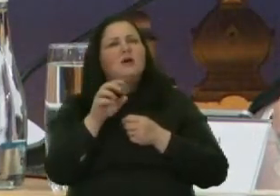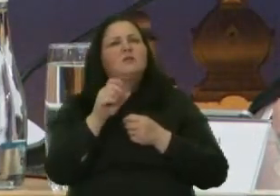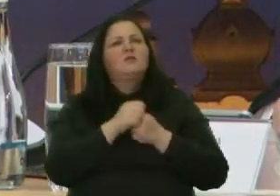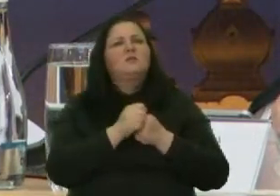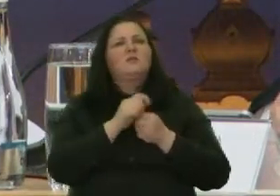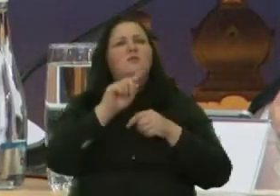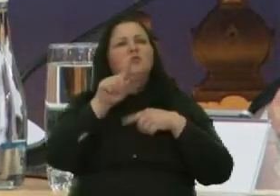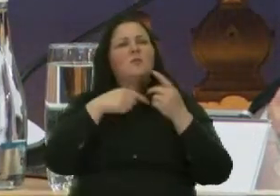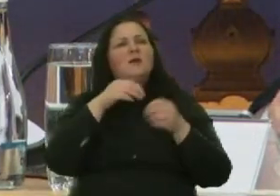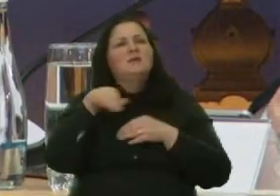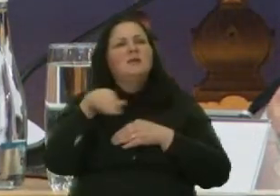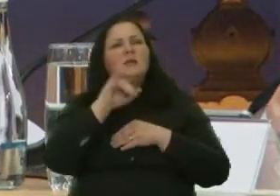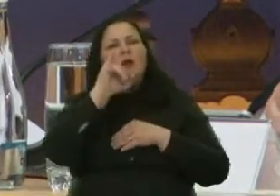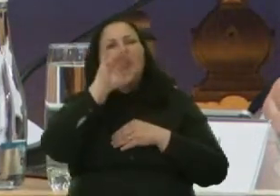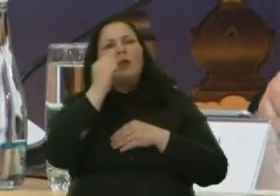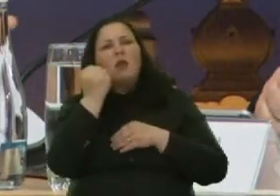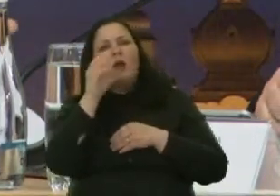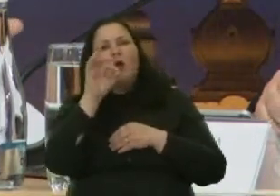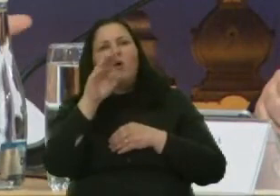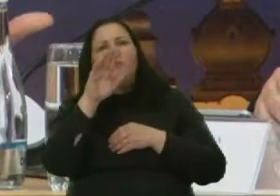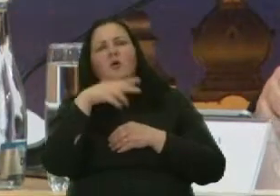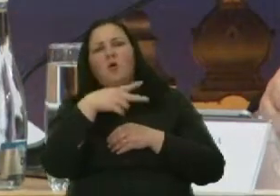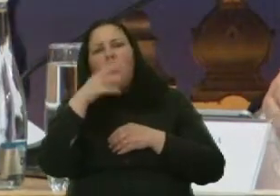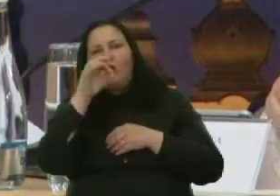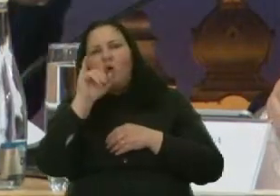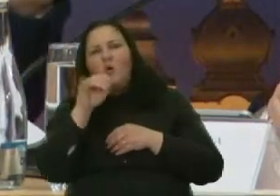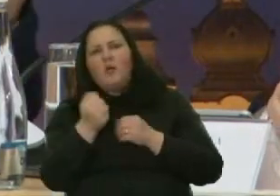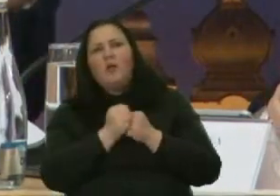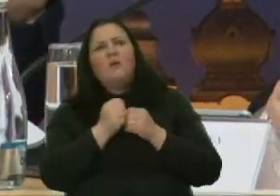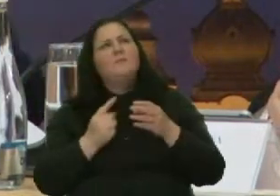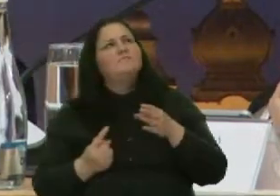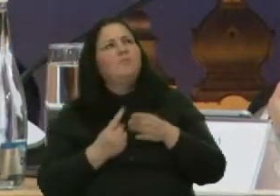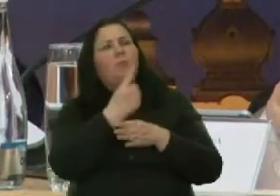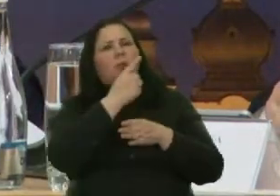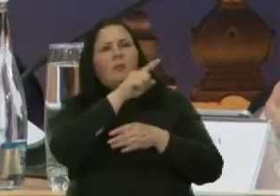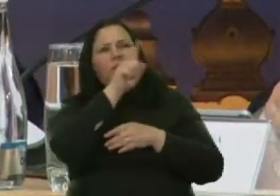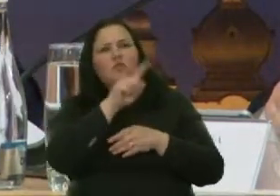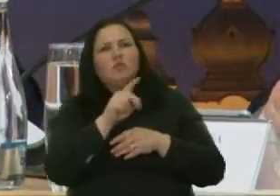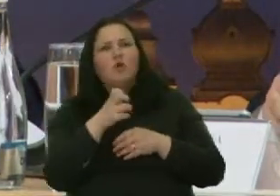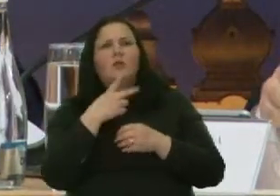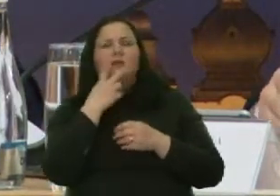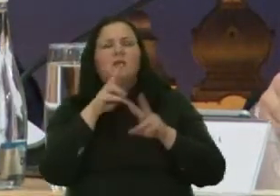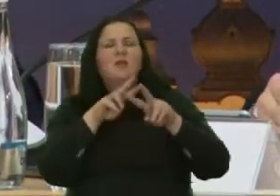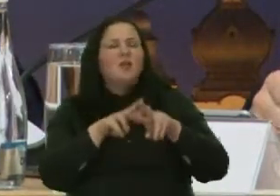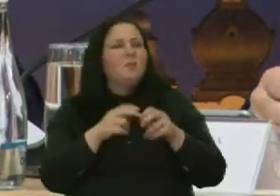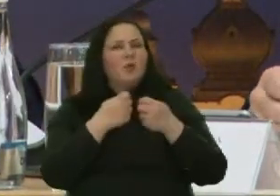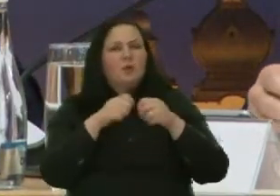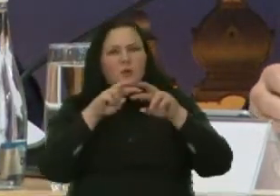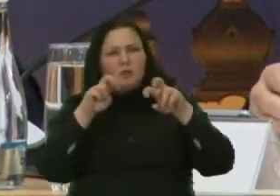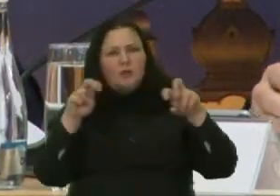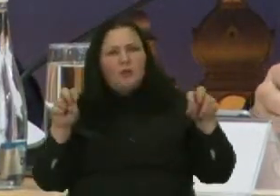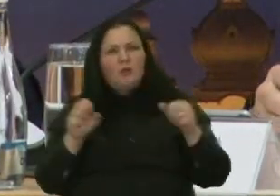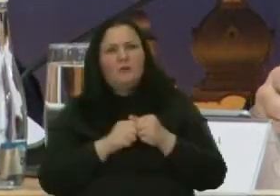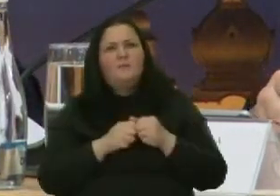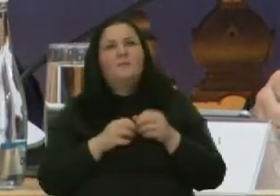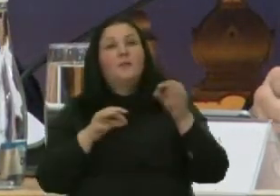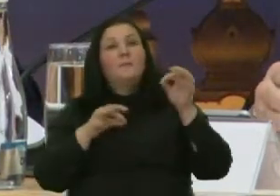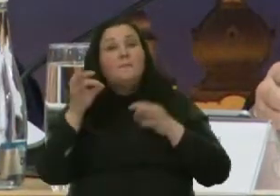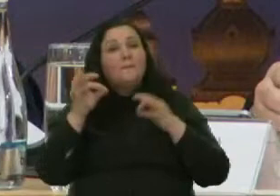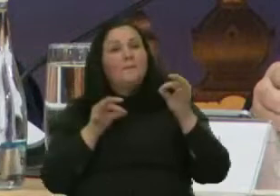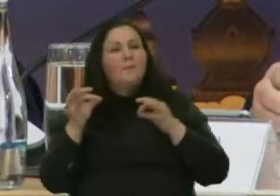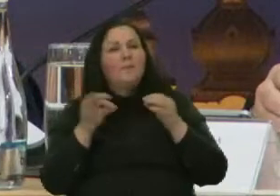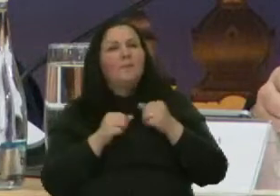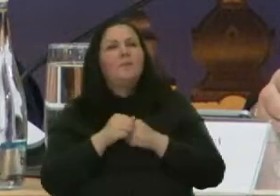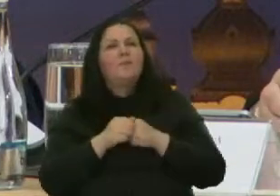velo pe strada Iacob Hoia străpungere margină Zorilor evident că rămâne în analiza noastră plan